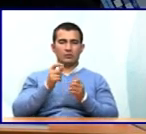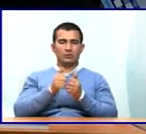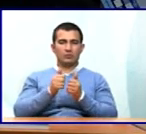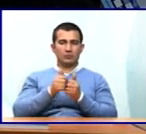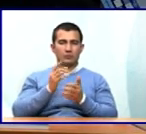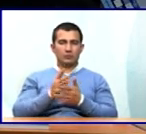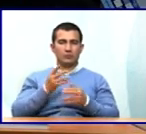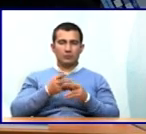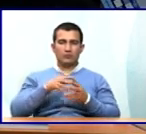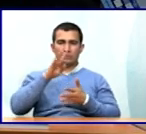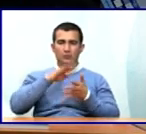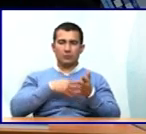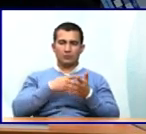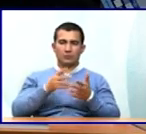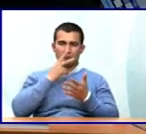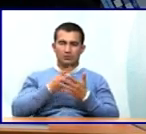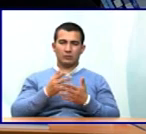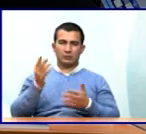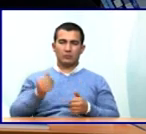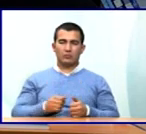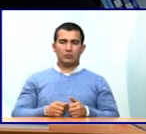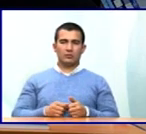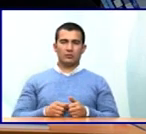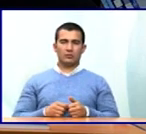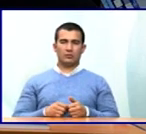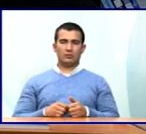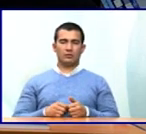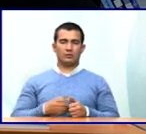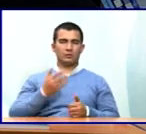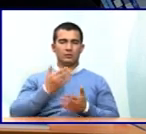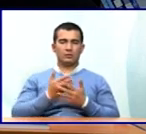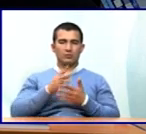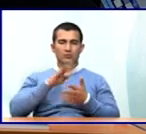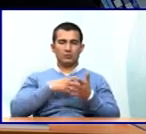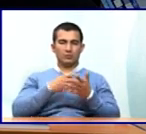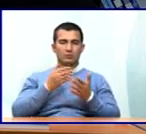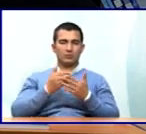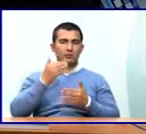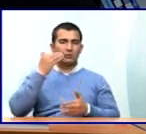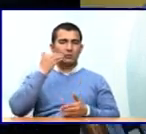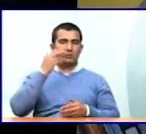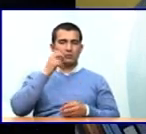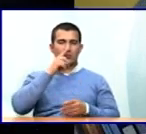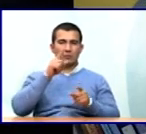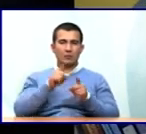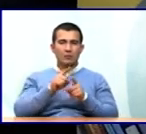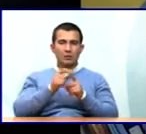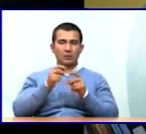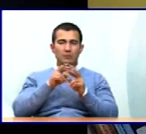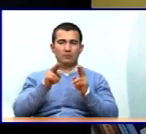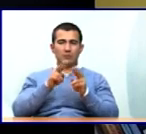jadvalga murojaat qilamiz. Demak, jadvalga qaraganda taxminan bir-biriga yaqin bo'lgan ma'lumotlarni olamiz